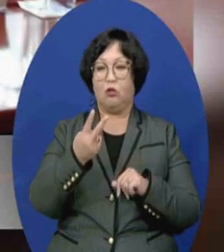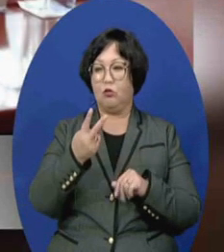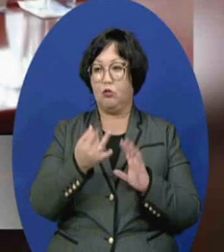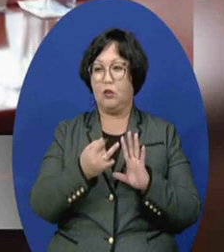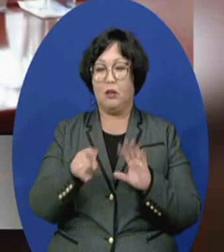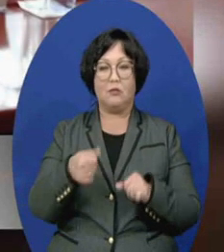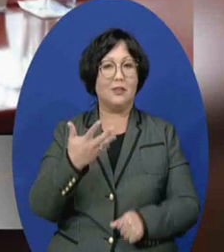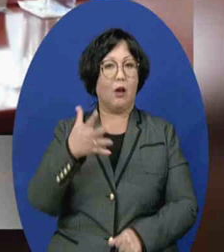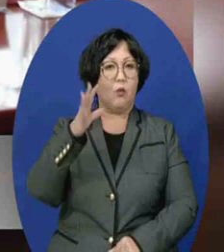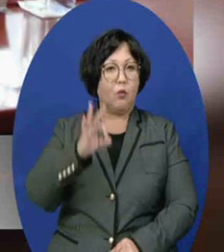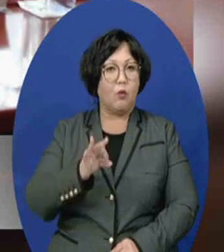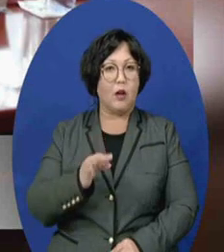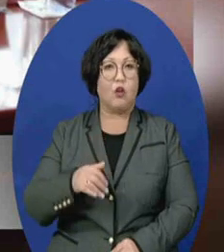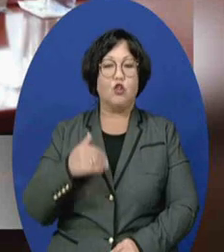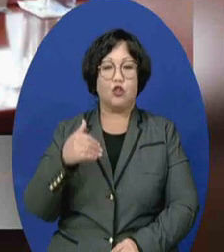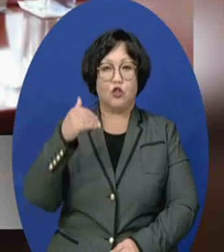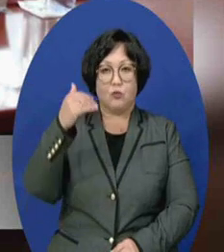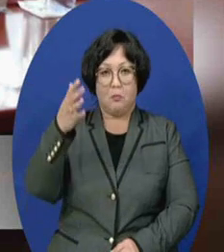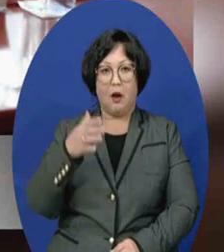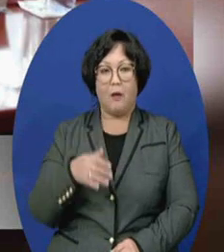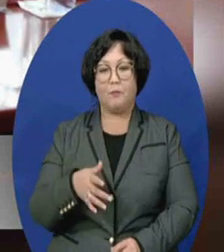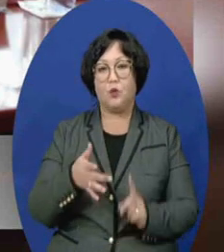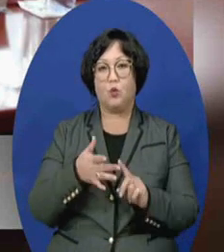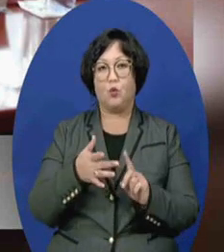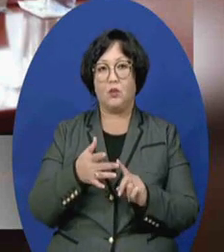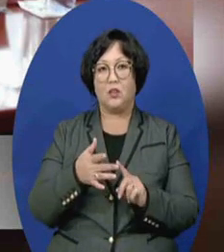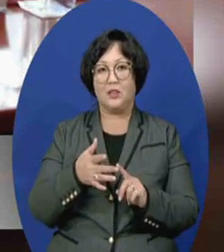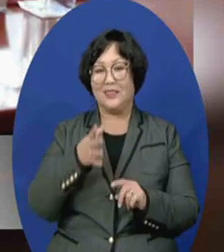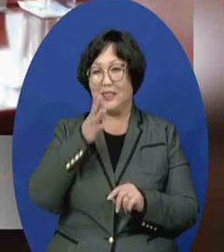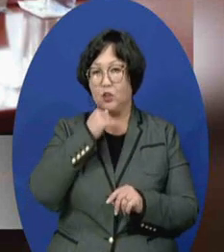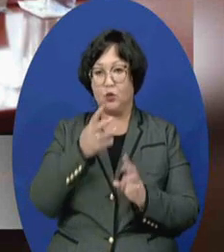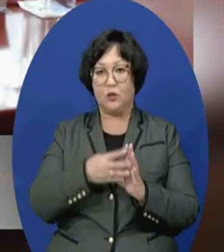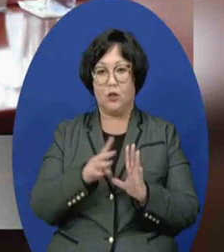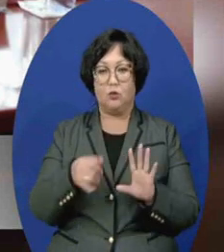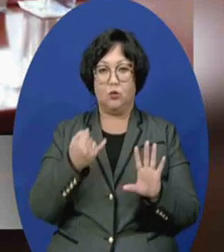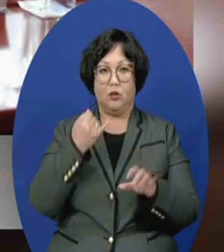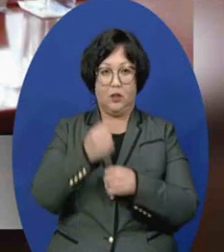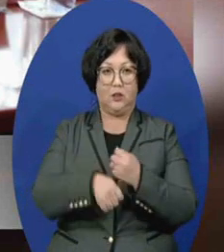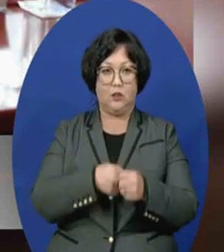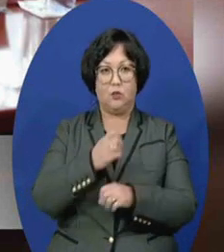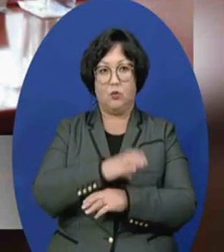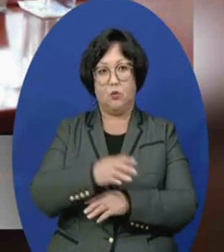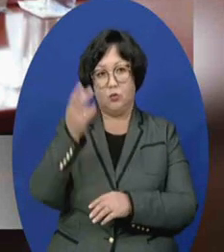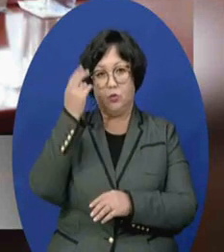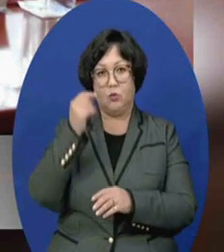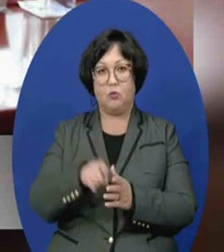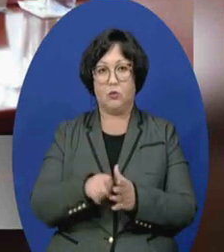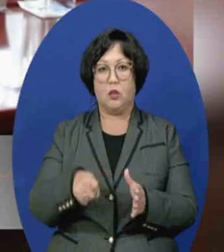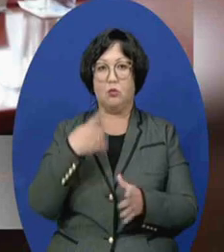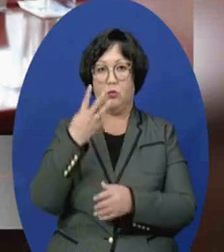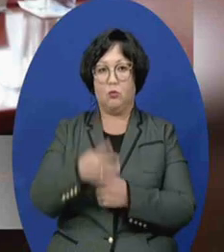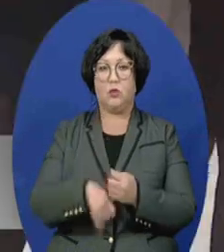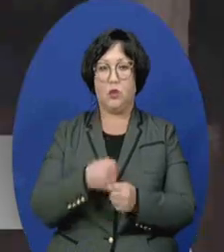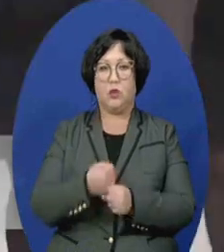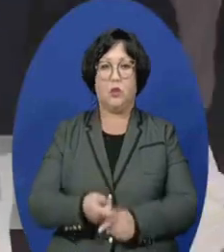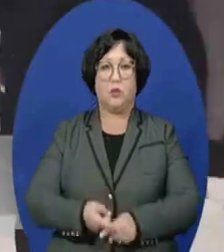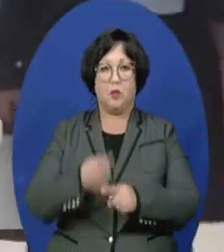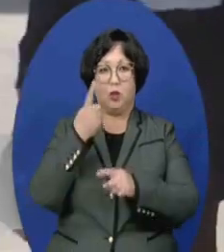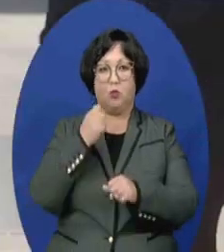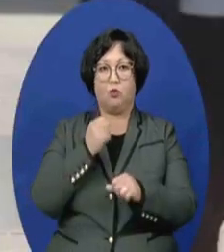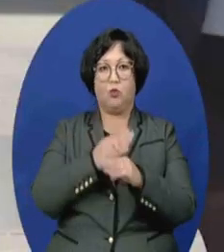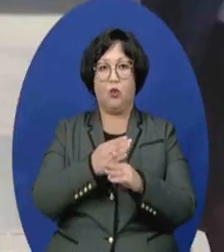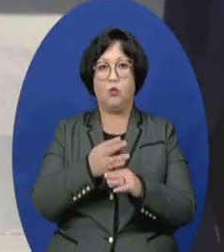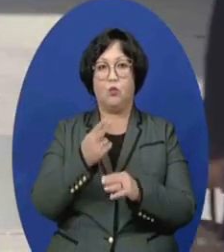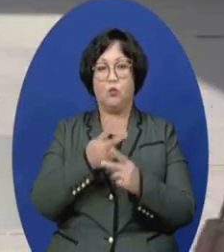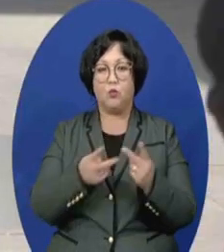27.5% өссөн үзүүлэлттэй байна. Мөн дундаж наслт 9.6 жилээр сургууль суралцах хугацаа 4 жилээр өсч нэг хүнд